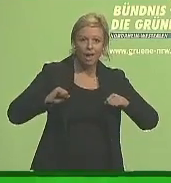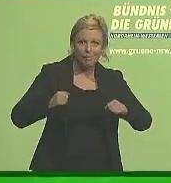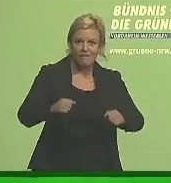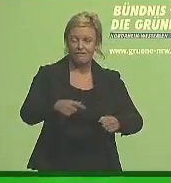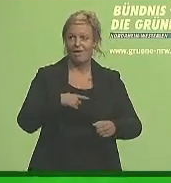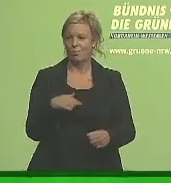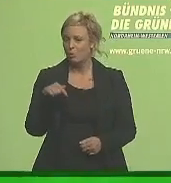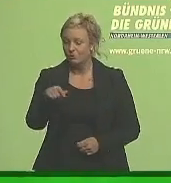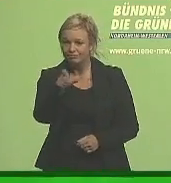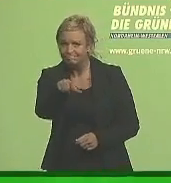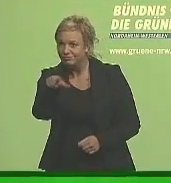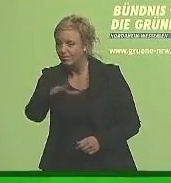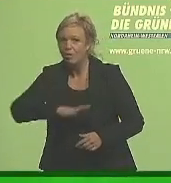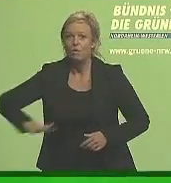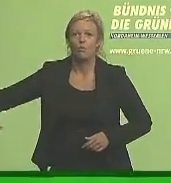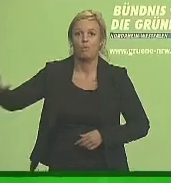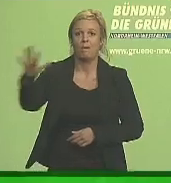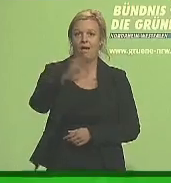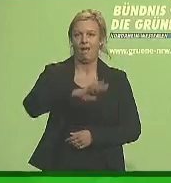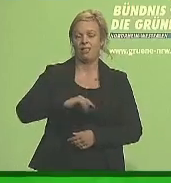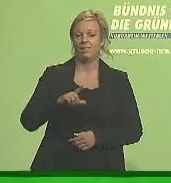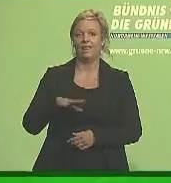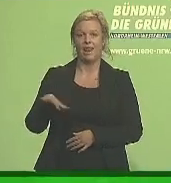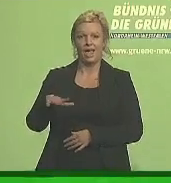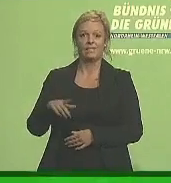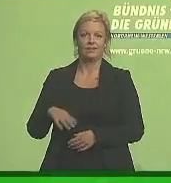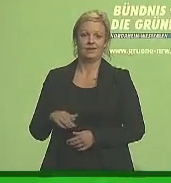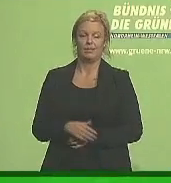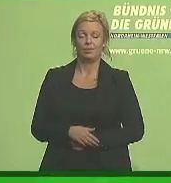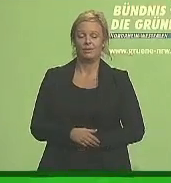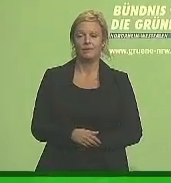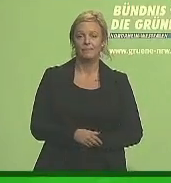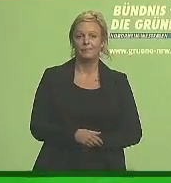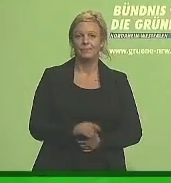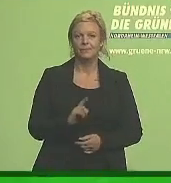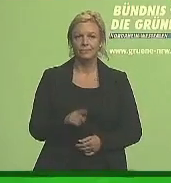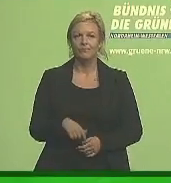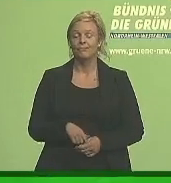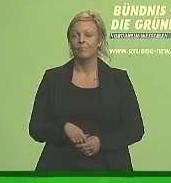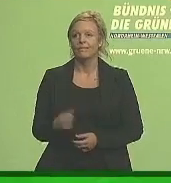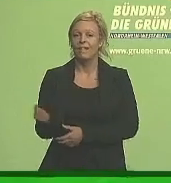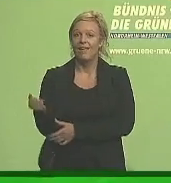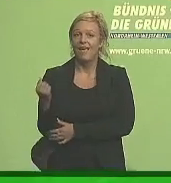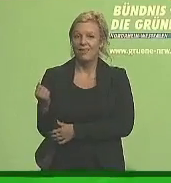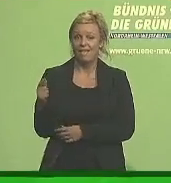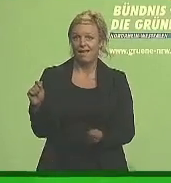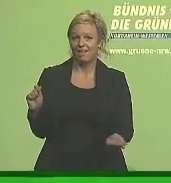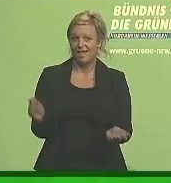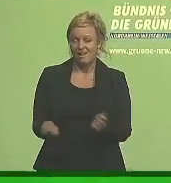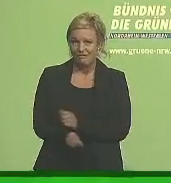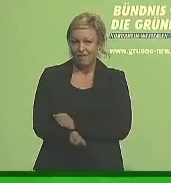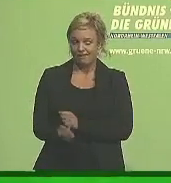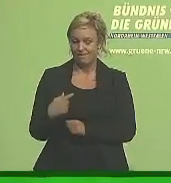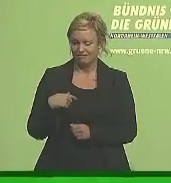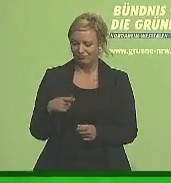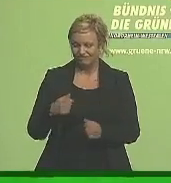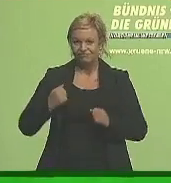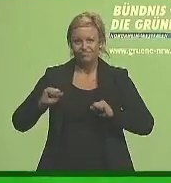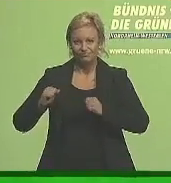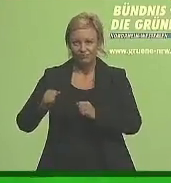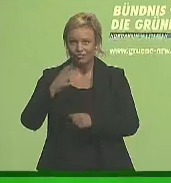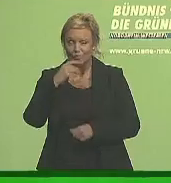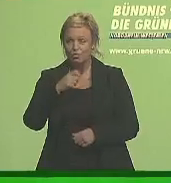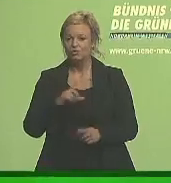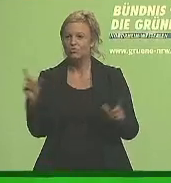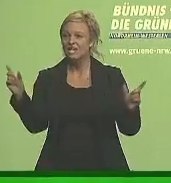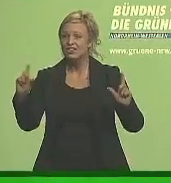ganz stark. Auf der Landesebene, aber auch vor Ort eine Bürgerbewegung aus der Energiewende machen, damit wir aus der gesellschaftlichen Mehrheit